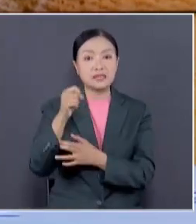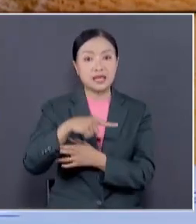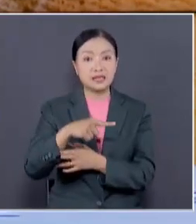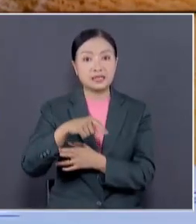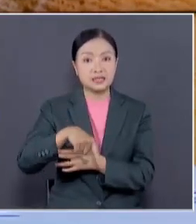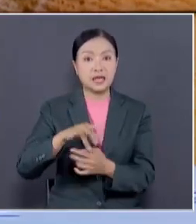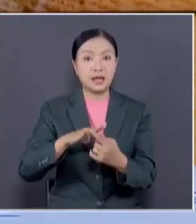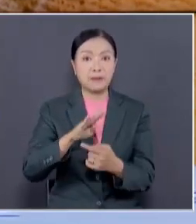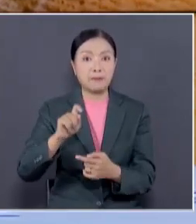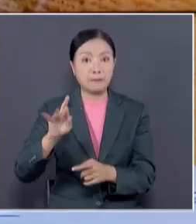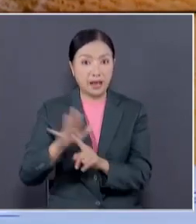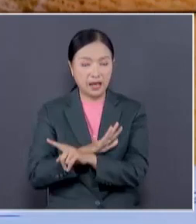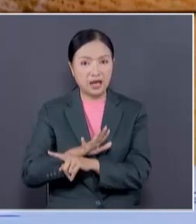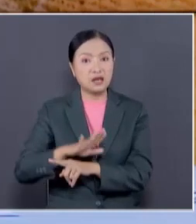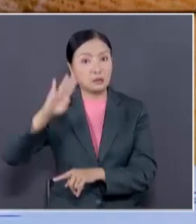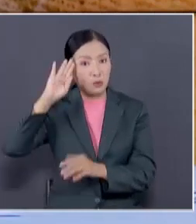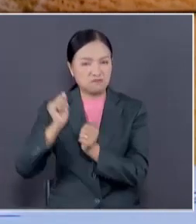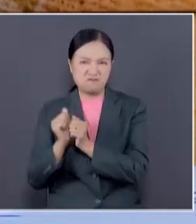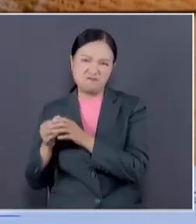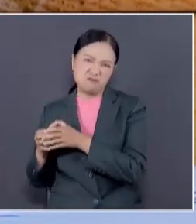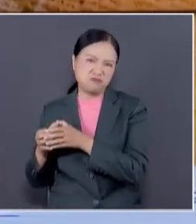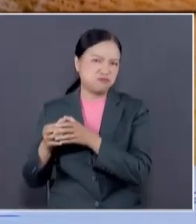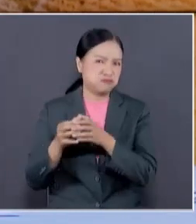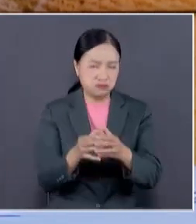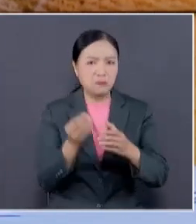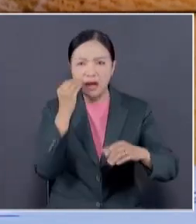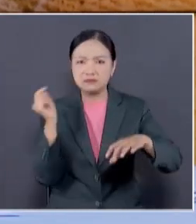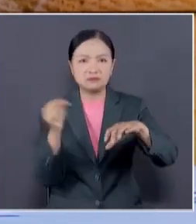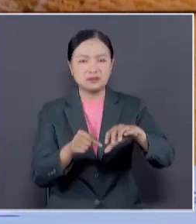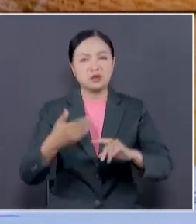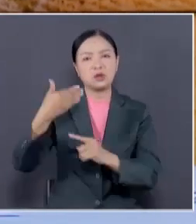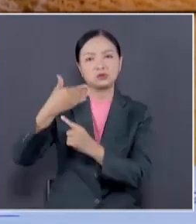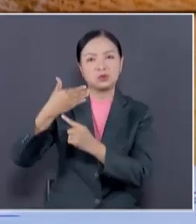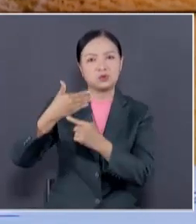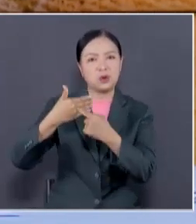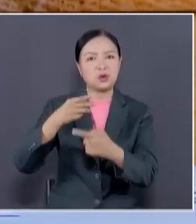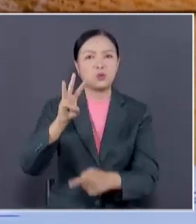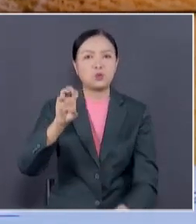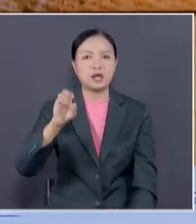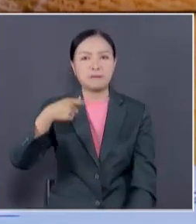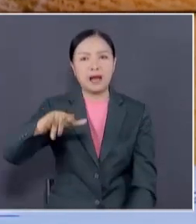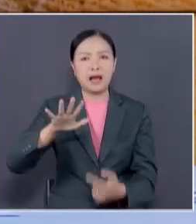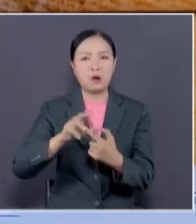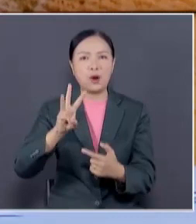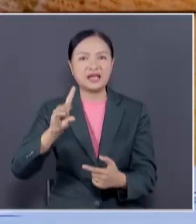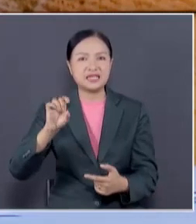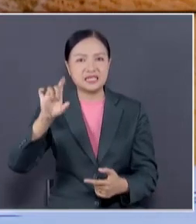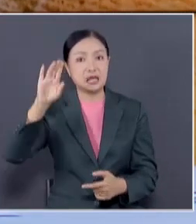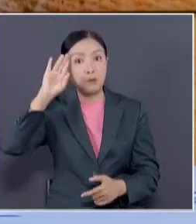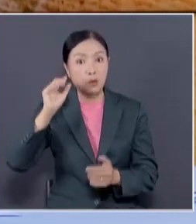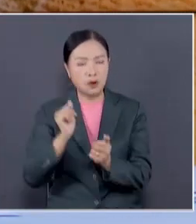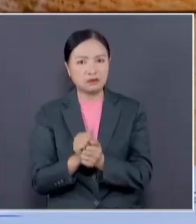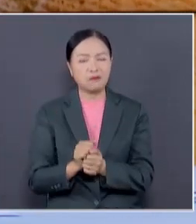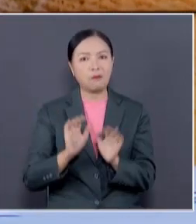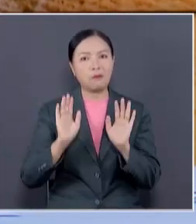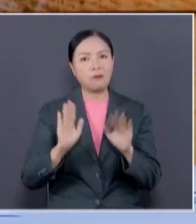กำลังคอมมานโดเข้าไปค้นบ้านของบิ๊กโจ๊กที่ซอยวิภาวดี60ฮะหลังสโมสรตำรวจเนี่ยแหละครับตามปฏิบัติการบิ๊กค